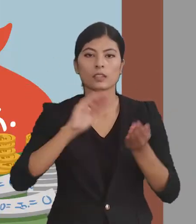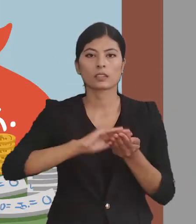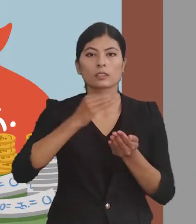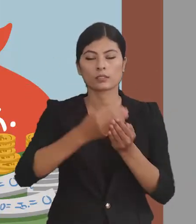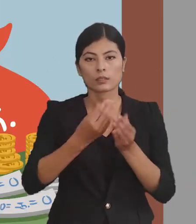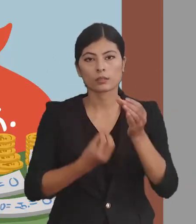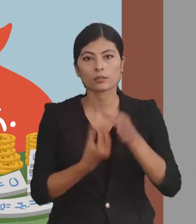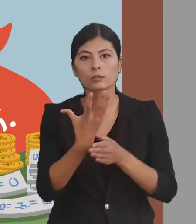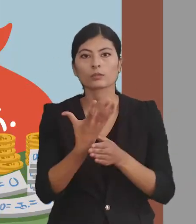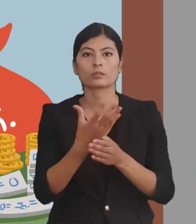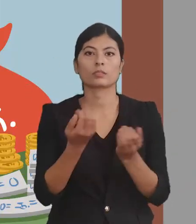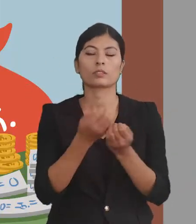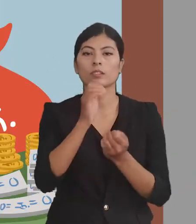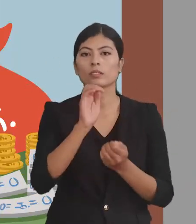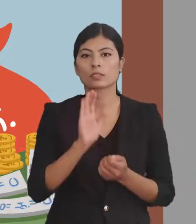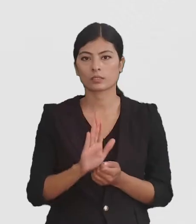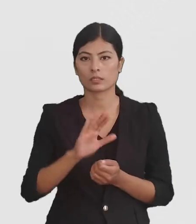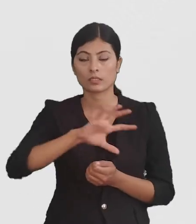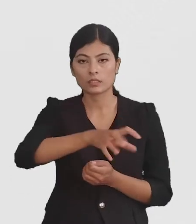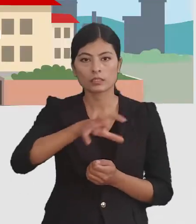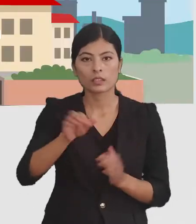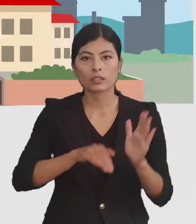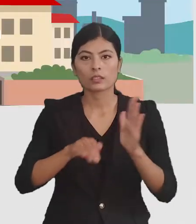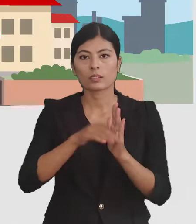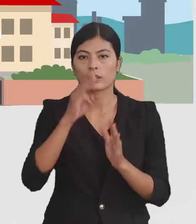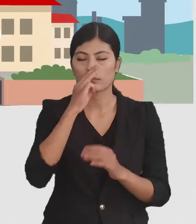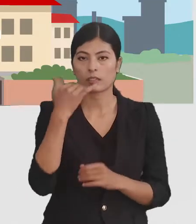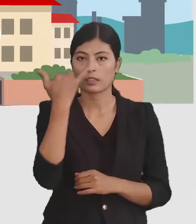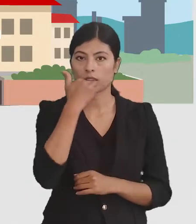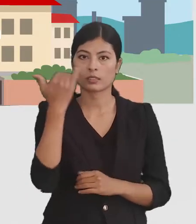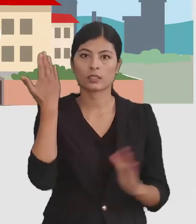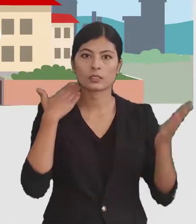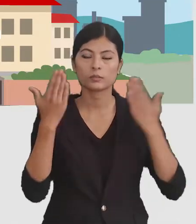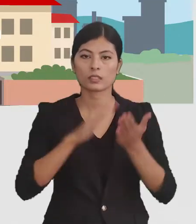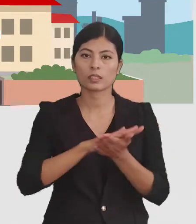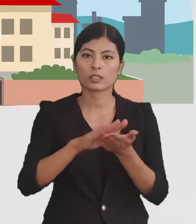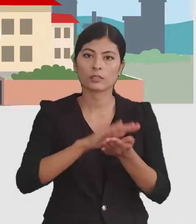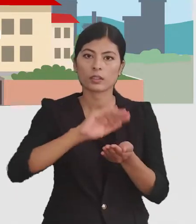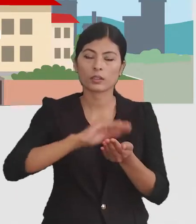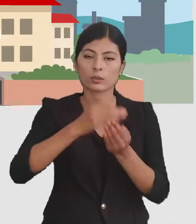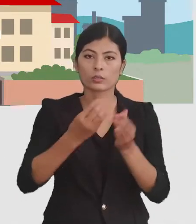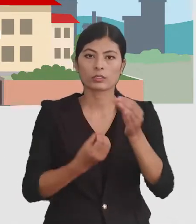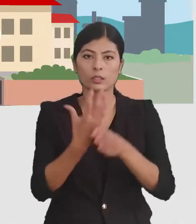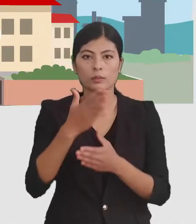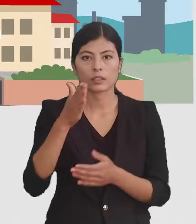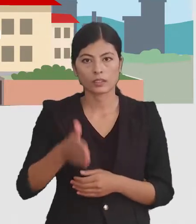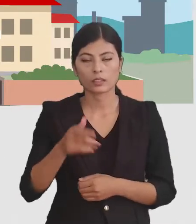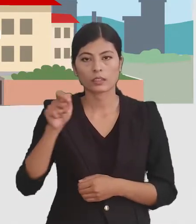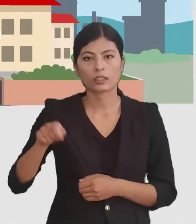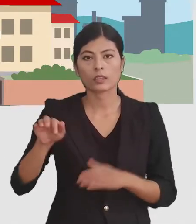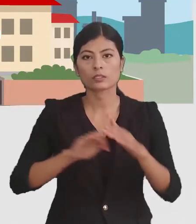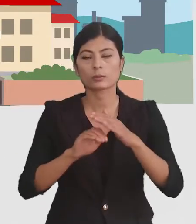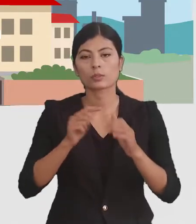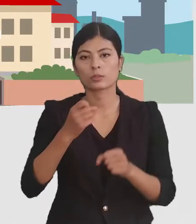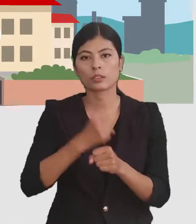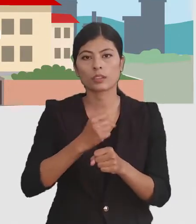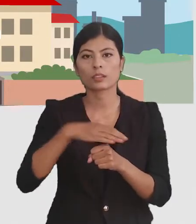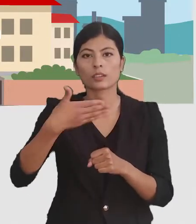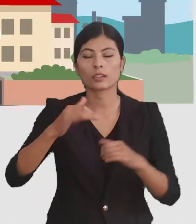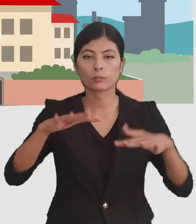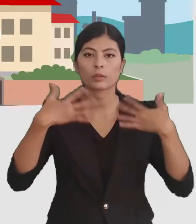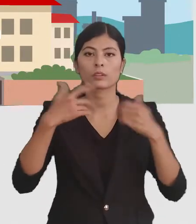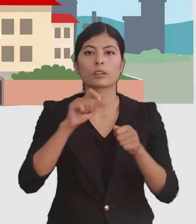स्थापना कर सकते है। स्थानीय तह में लैंगिक हिंसा निवारण कोष के स्थापना से न्यायिक समिति के काम